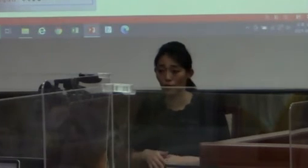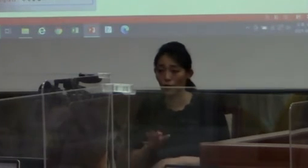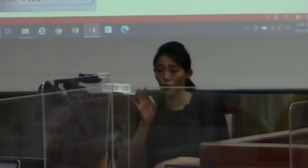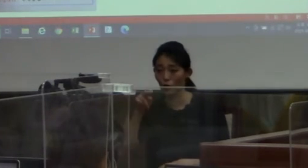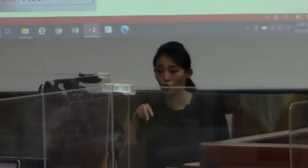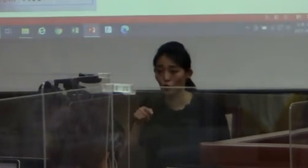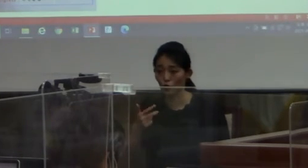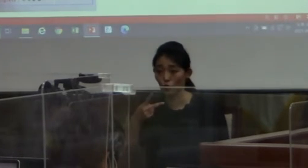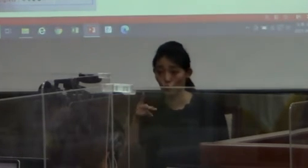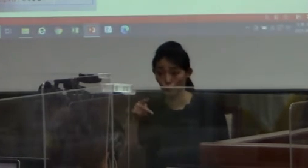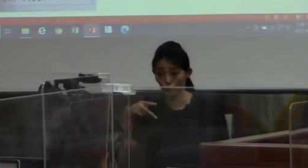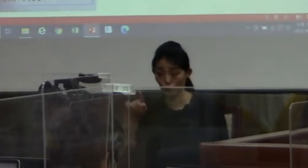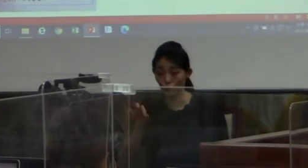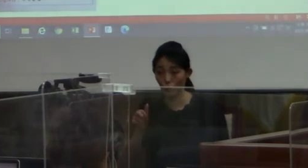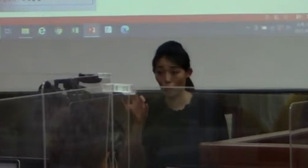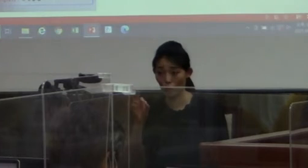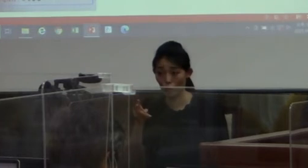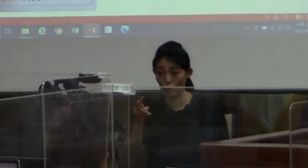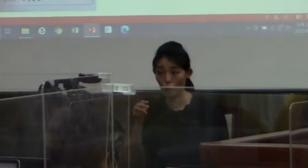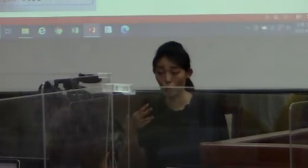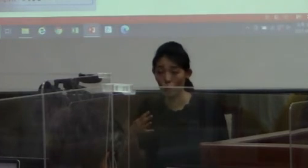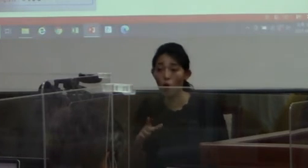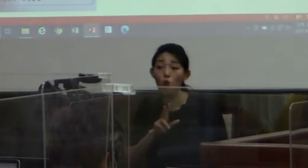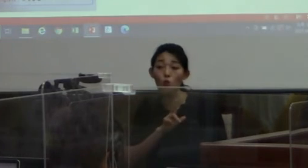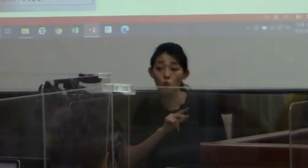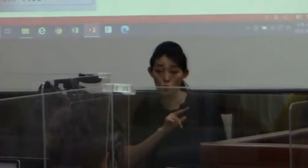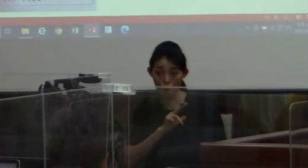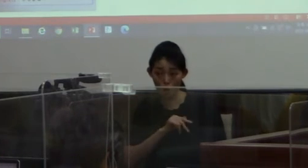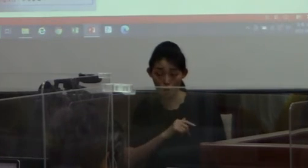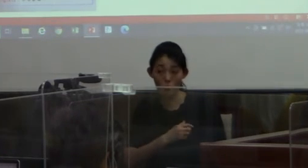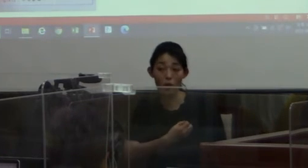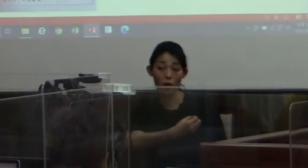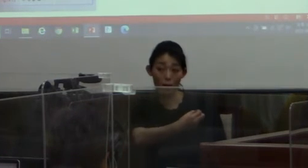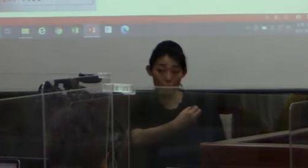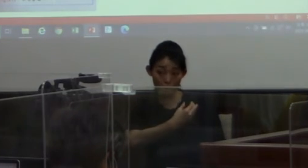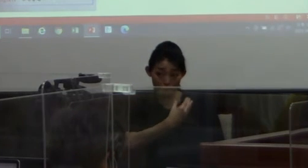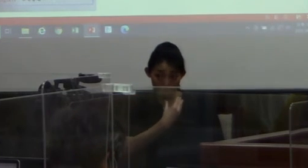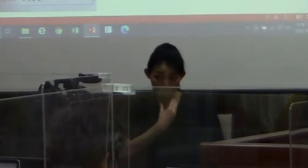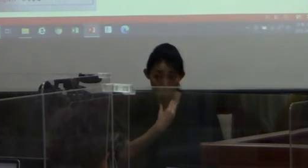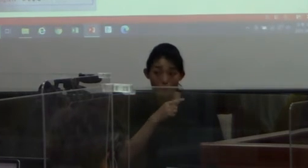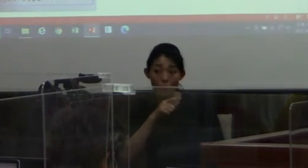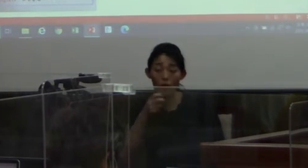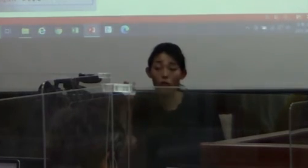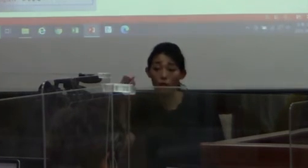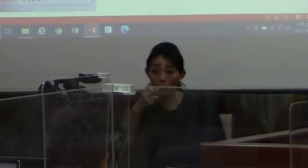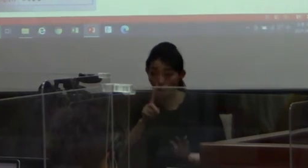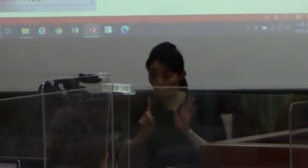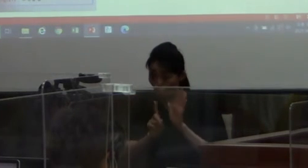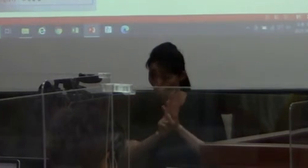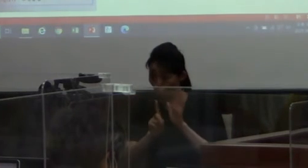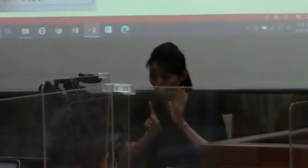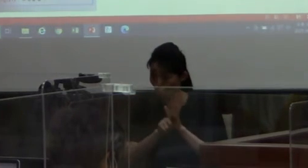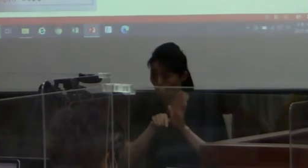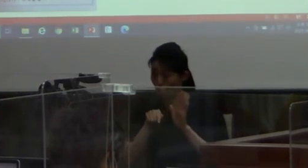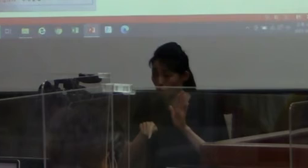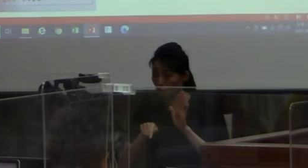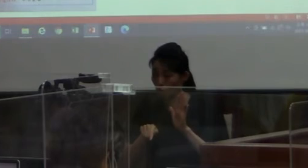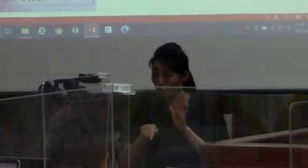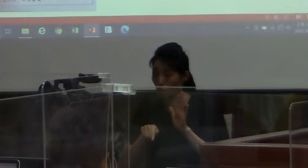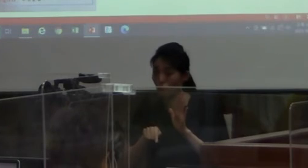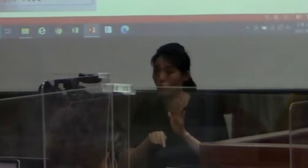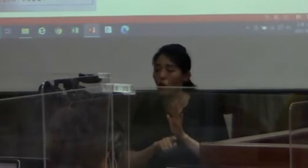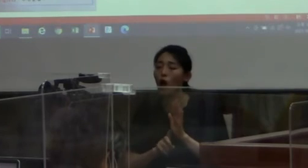윤상열 답변드리겠습니다. 의원님께서 지적하신 재공고라는 것은 그